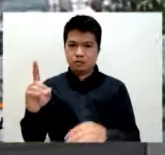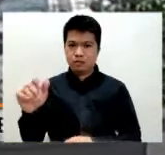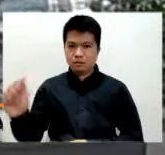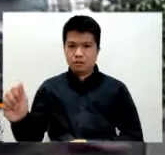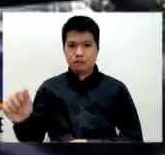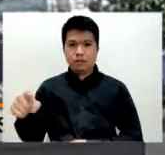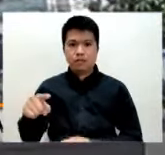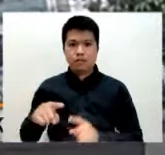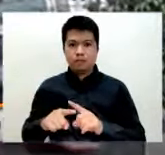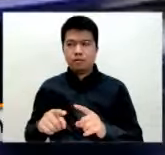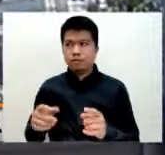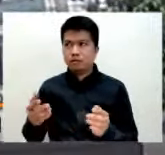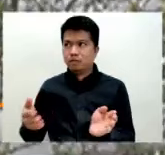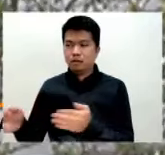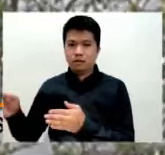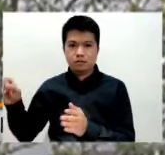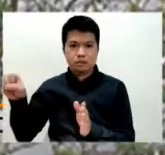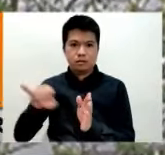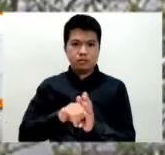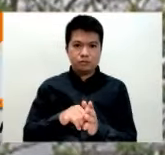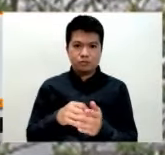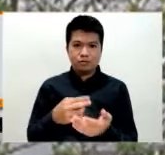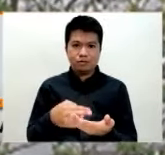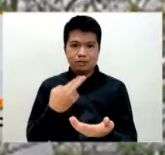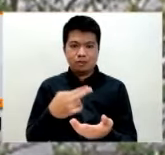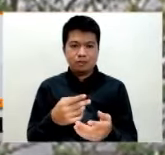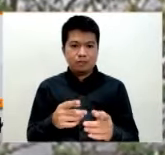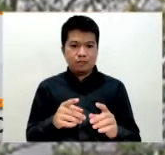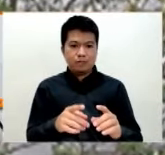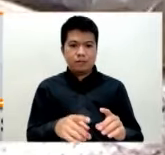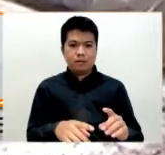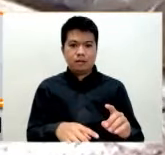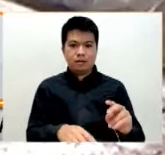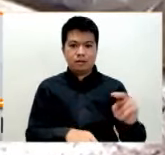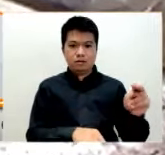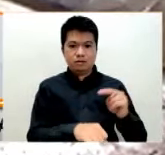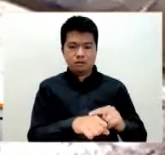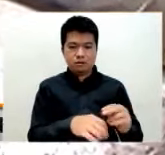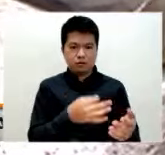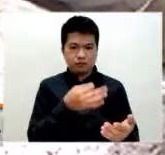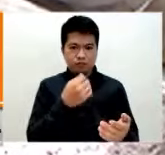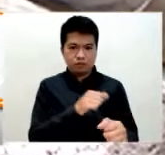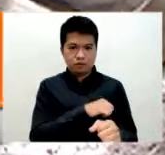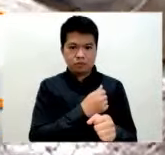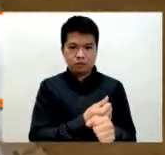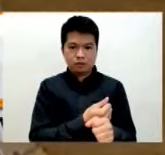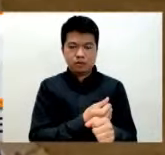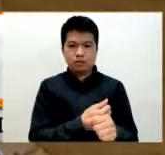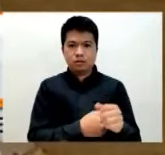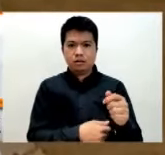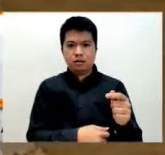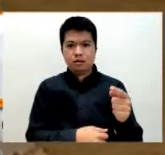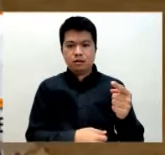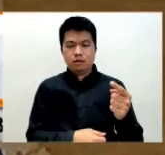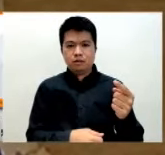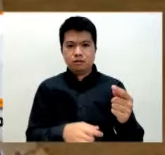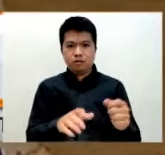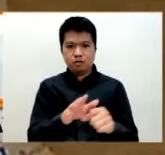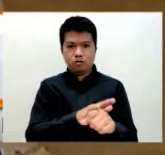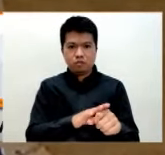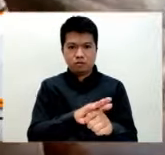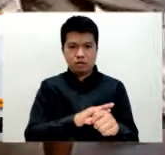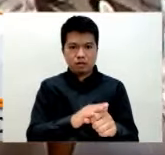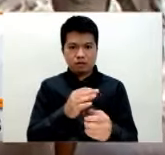bigas, plano rin daw bumili ng National Food Authority ng mahigit kalahating milyong metriko tonelada ng palay sa mga local farmers sa mataas na